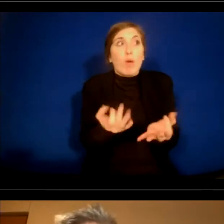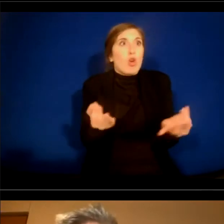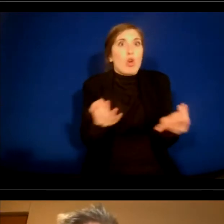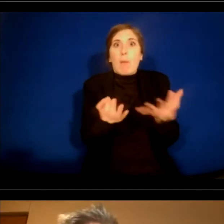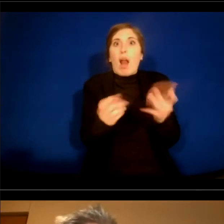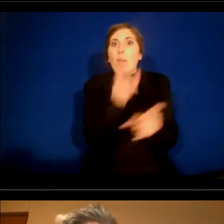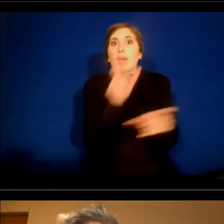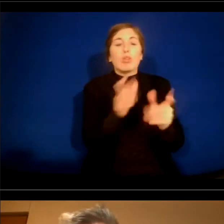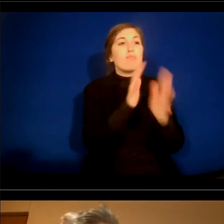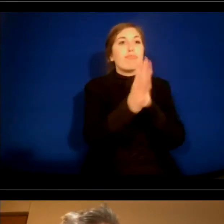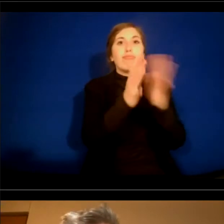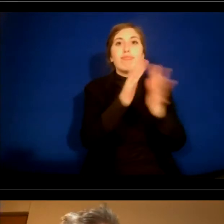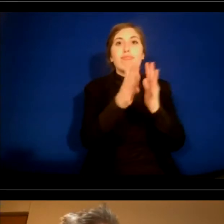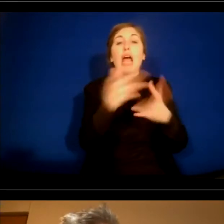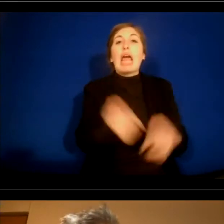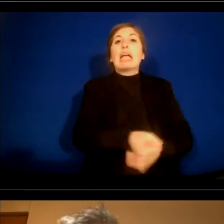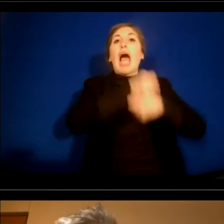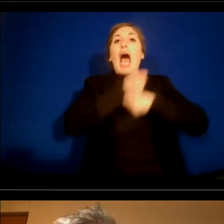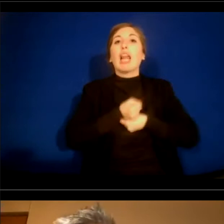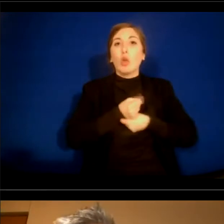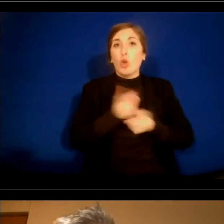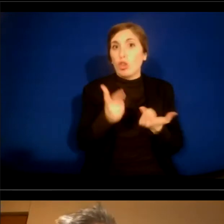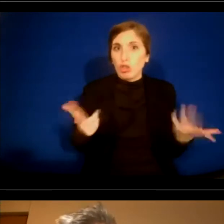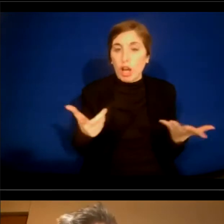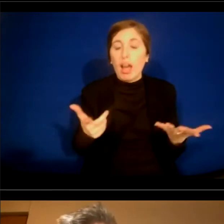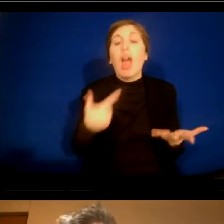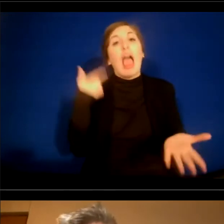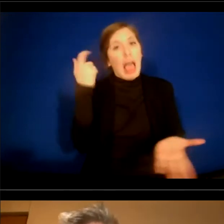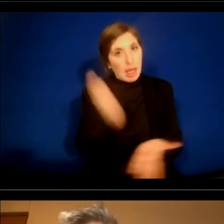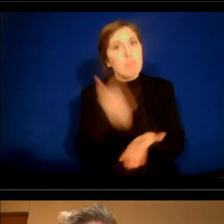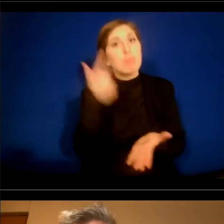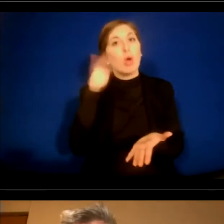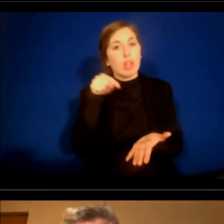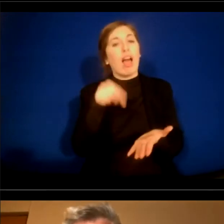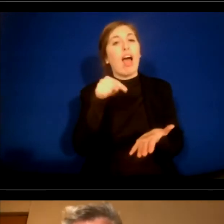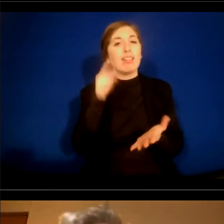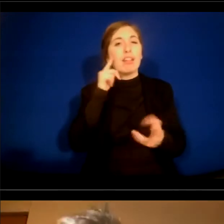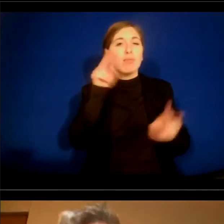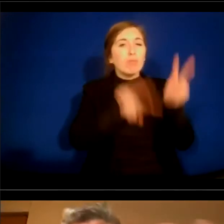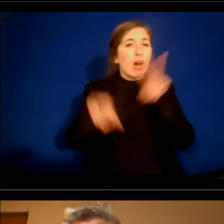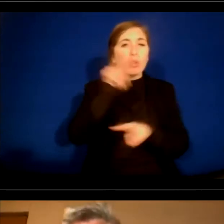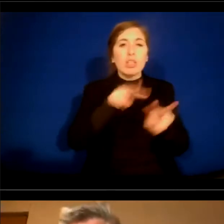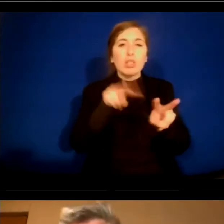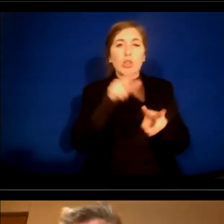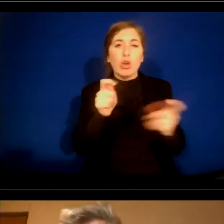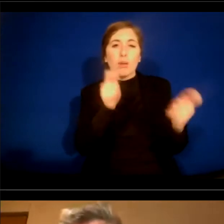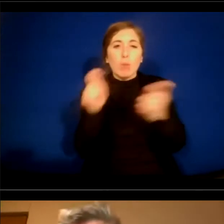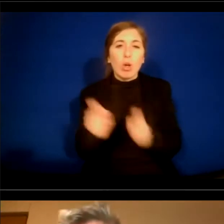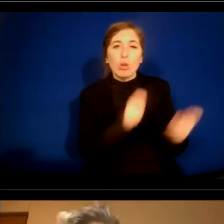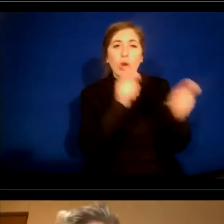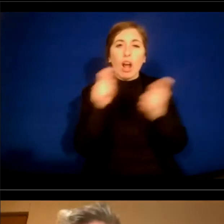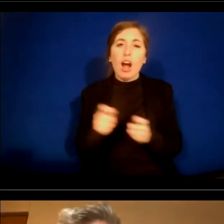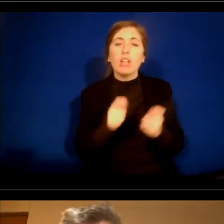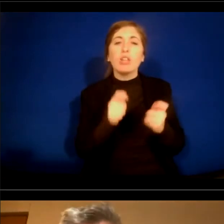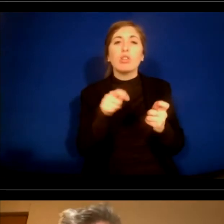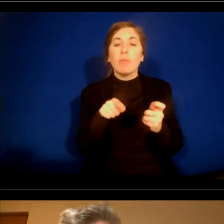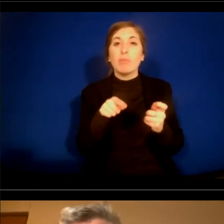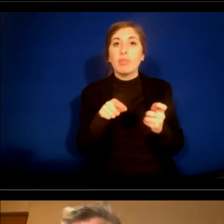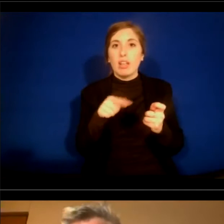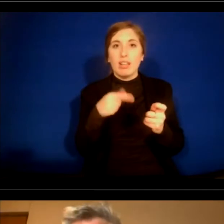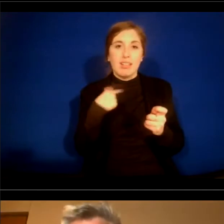non c'è una presa in carico, però è importante fare un assessment e anche magari, non so se vi dico